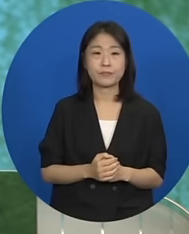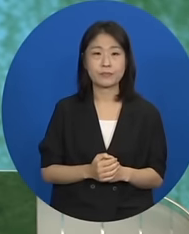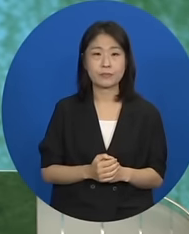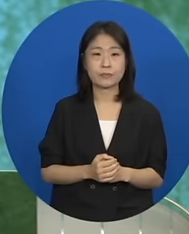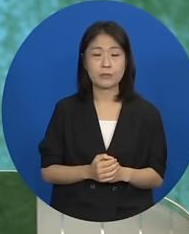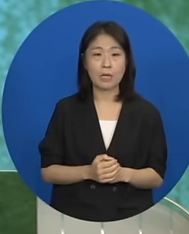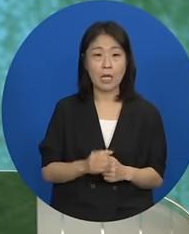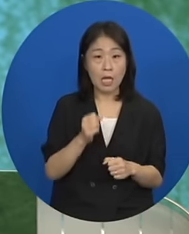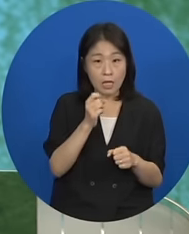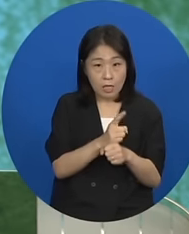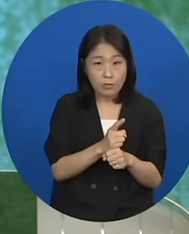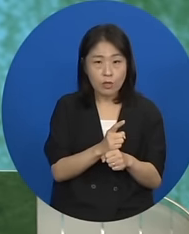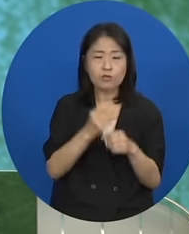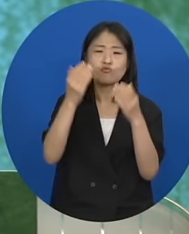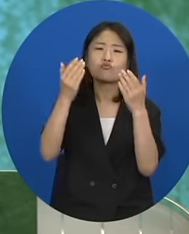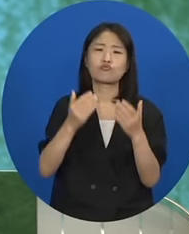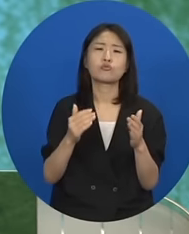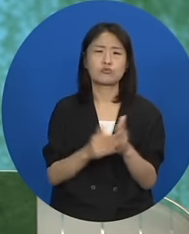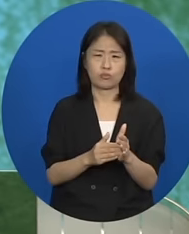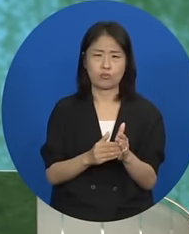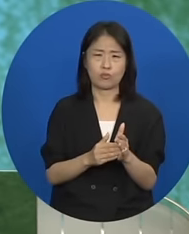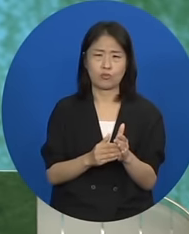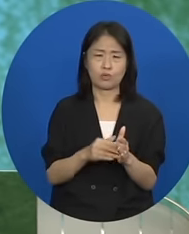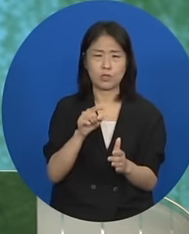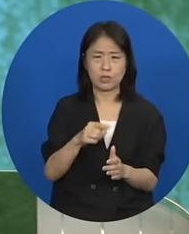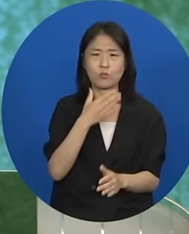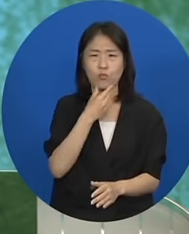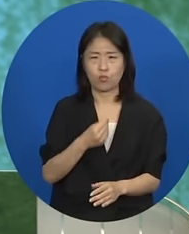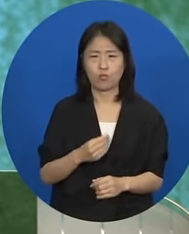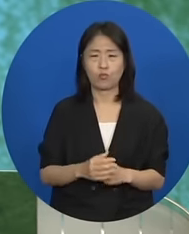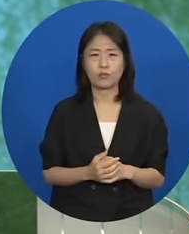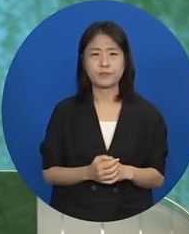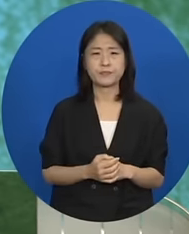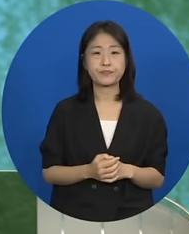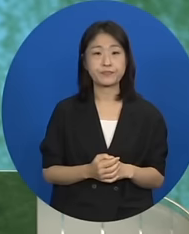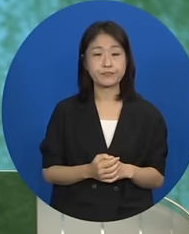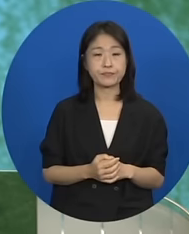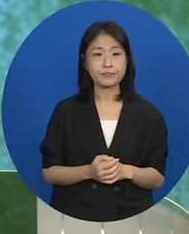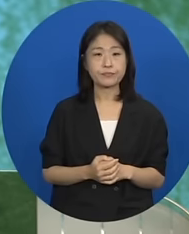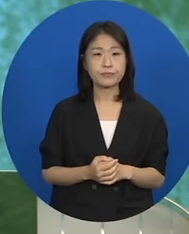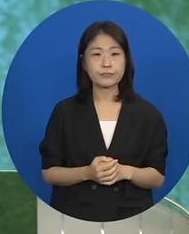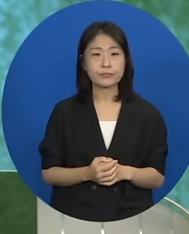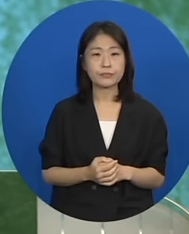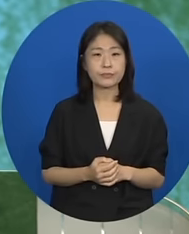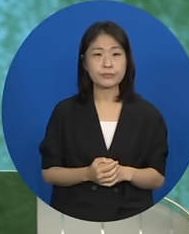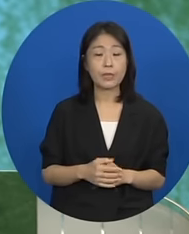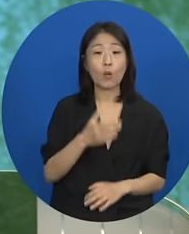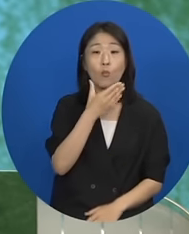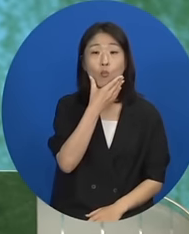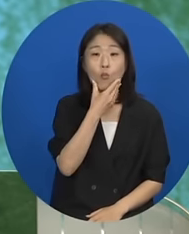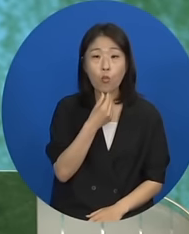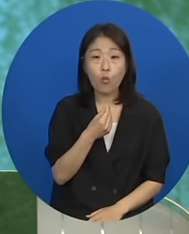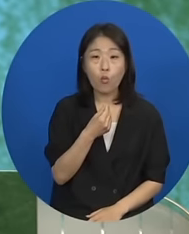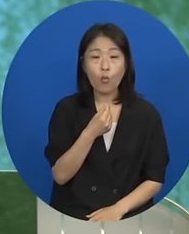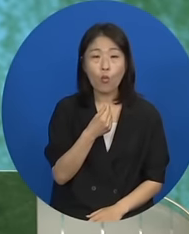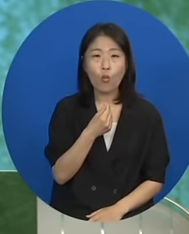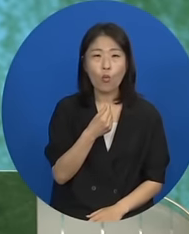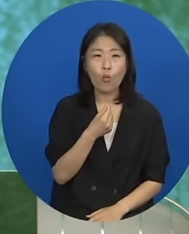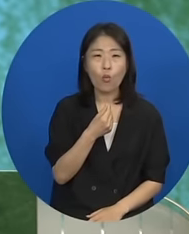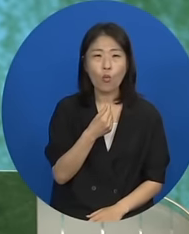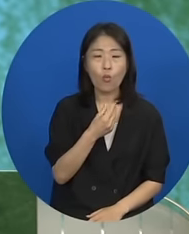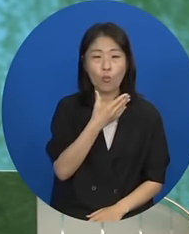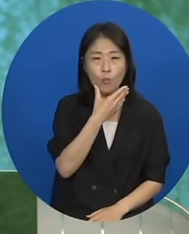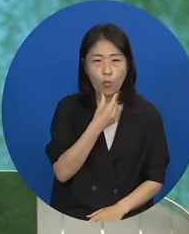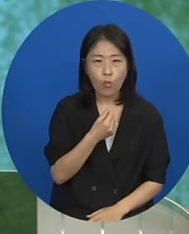주셨다는 거예요 믿으십니까 복을 주셨대요 자 10절에 보니까 복이라고 쓰인 단어이 히브리어 바이라고 하는 기본적인